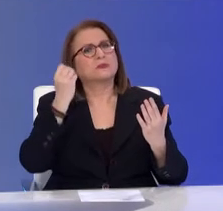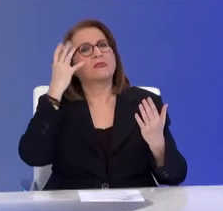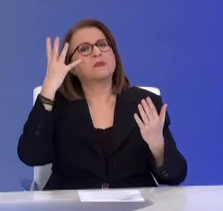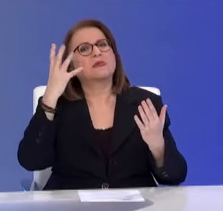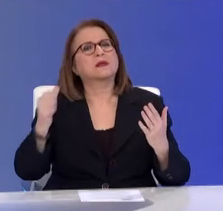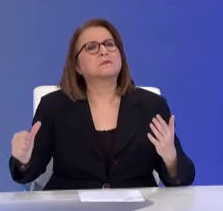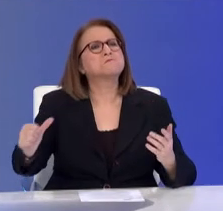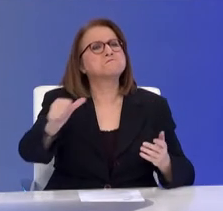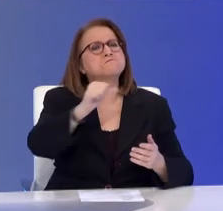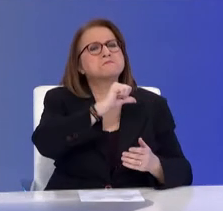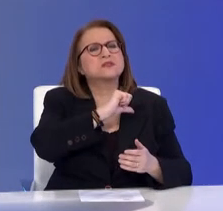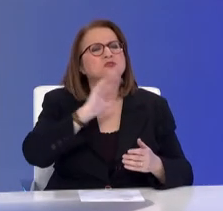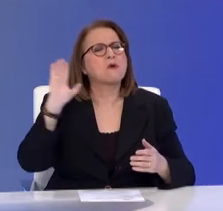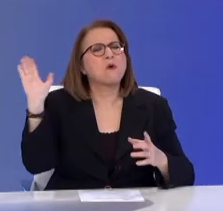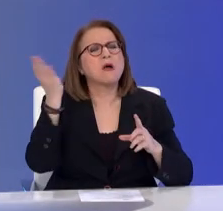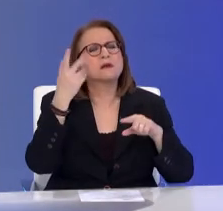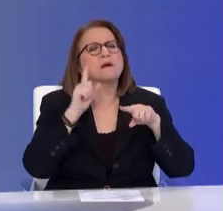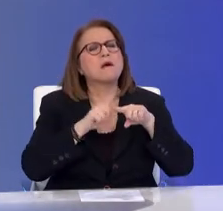δημοκρατίας.